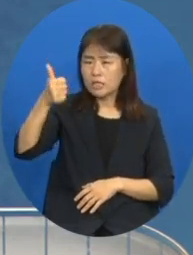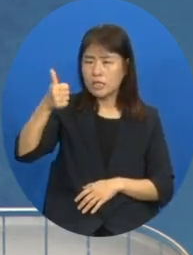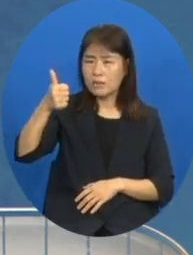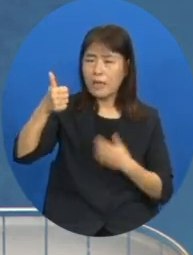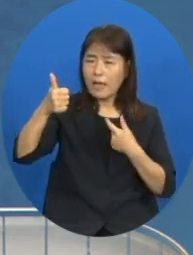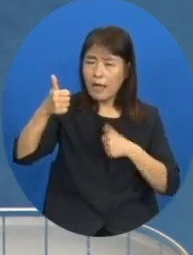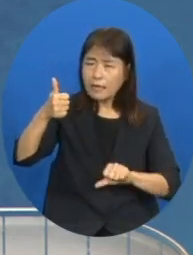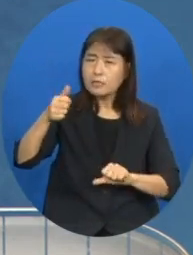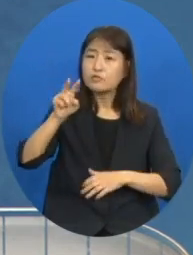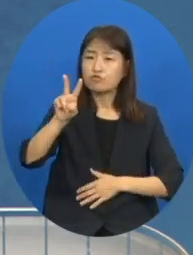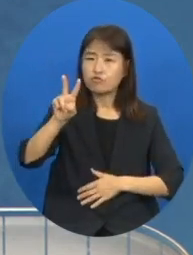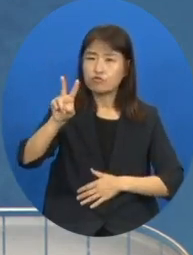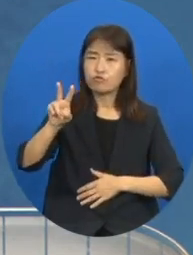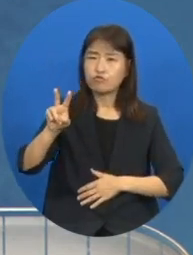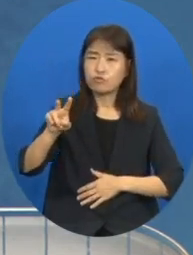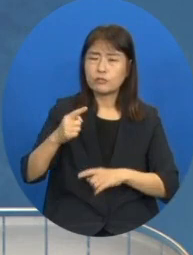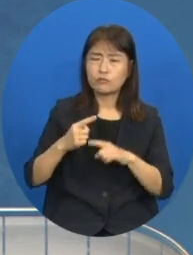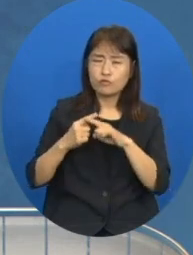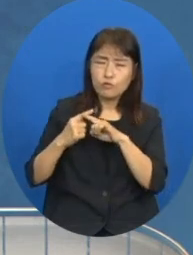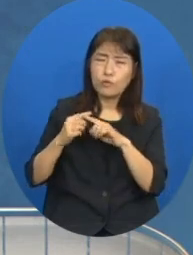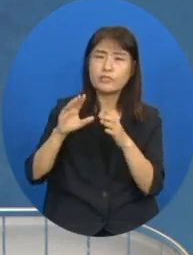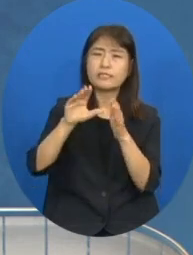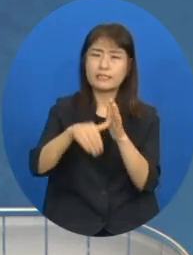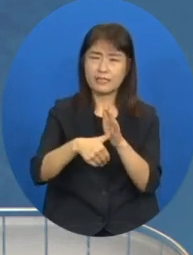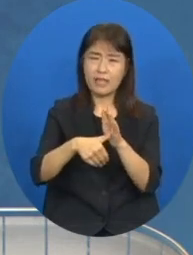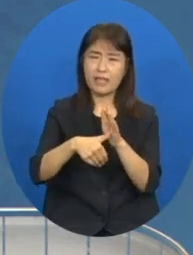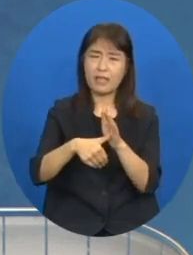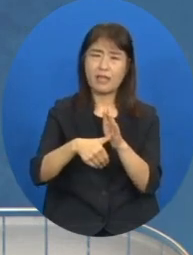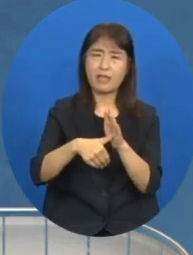공산당 청년에게 그렇게 죽었을 때 그때